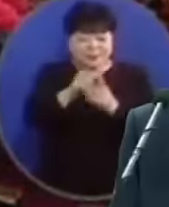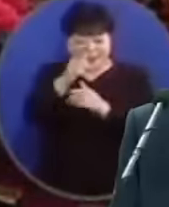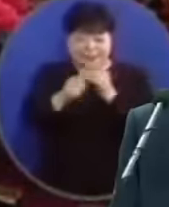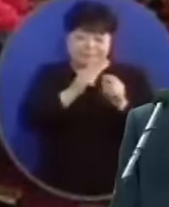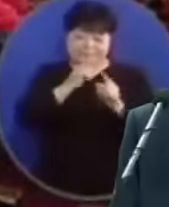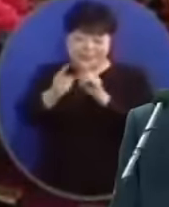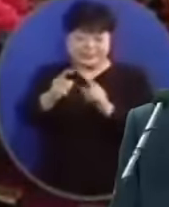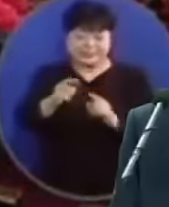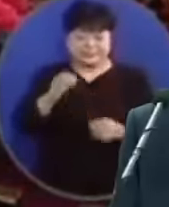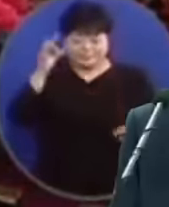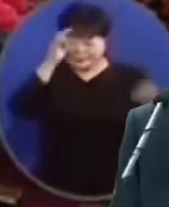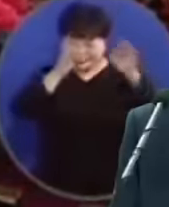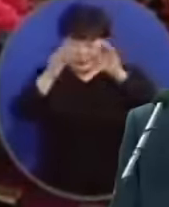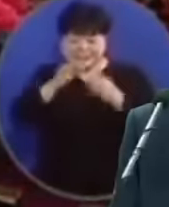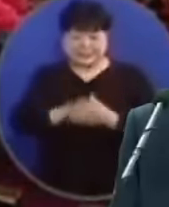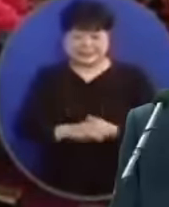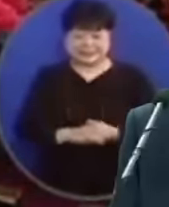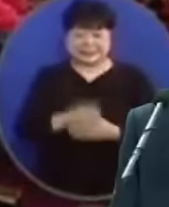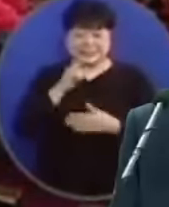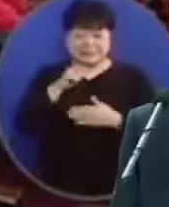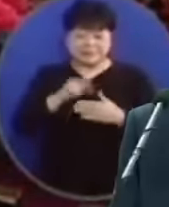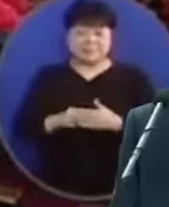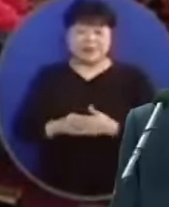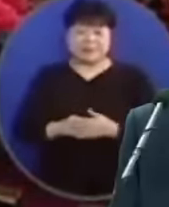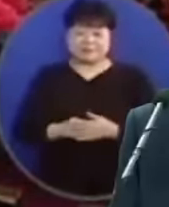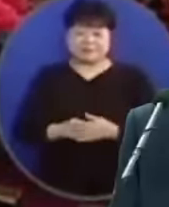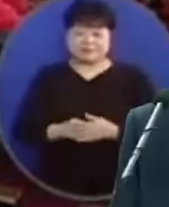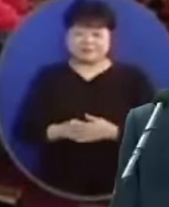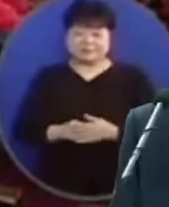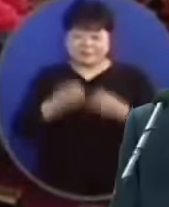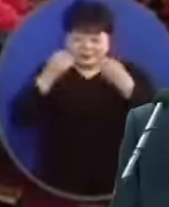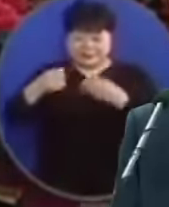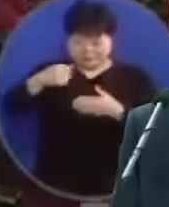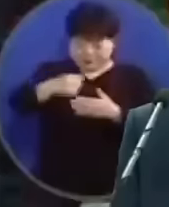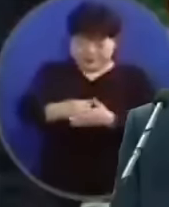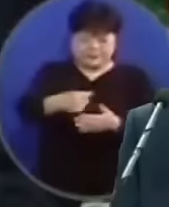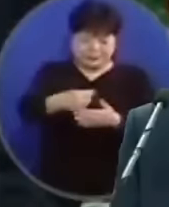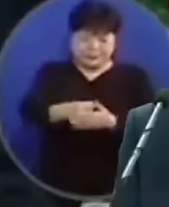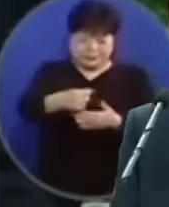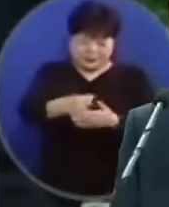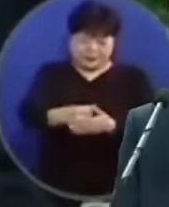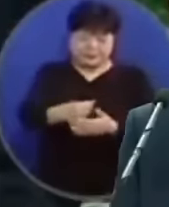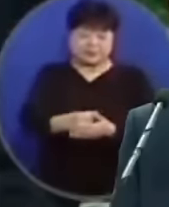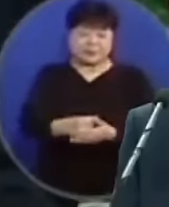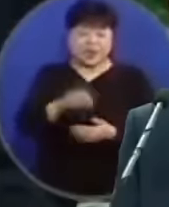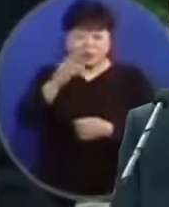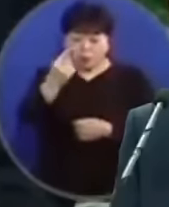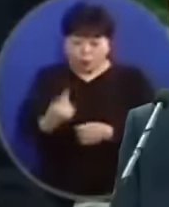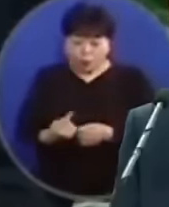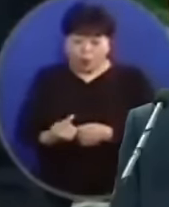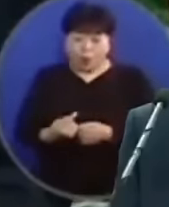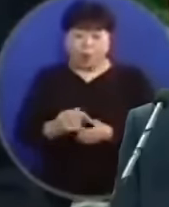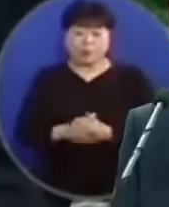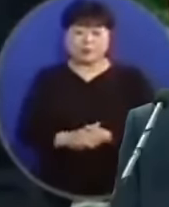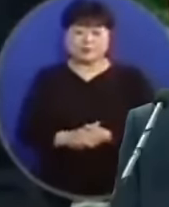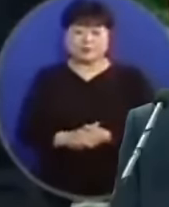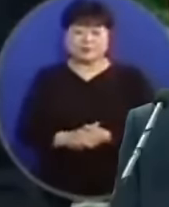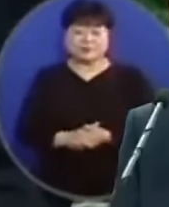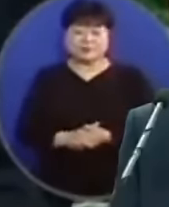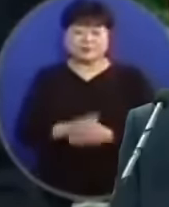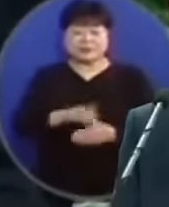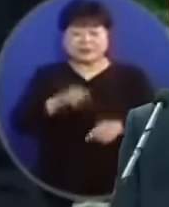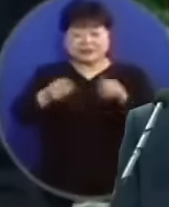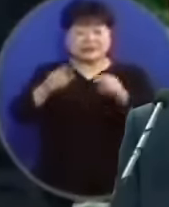하나님 말씀을 찾아가야지 마음을 되짚어 새로운 각오를 하고 새로운 결심을 해도 실천이